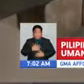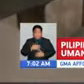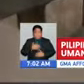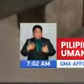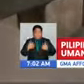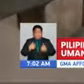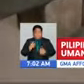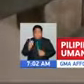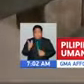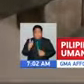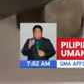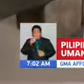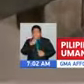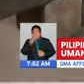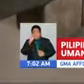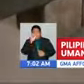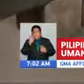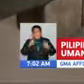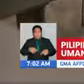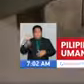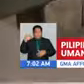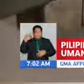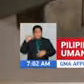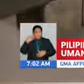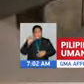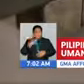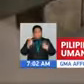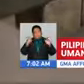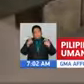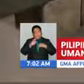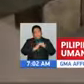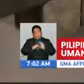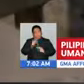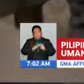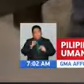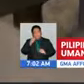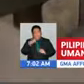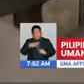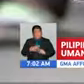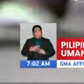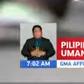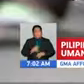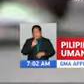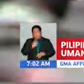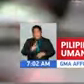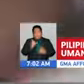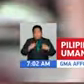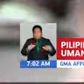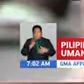naging comfort women noon. Sabi nila, patuloy pa rin daw silang naharap sa diskriminasyon. Hindi rin daw